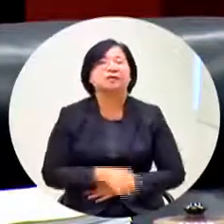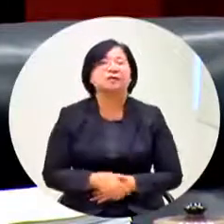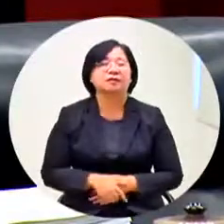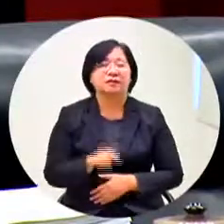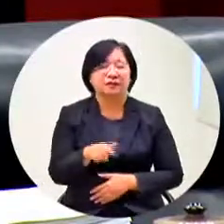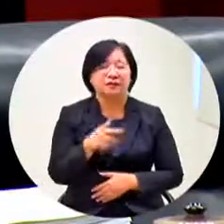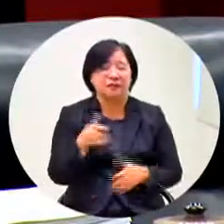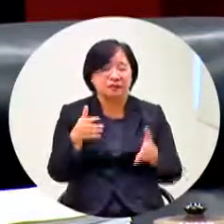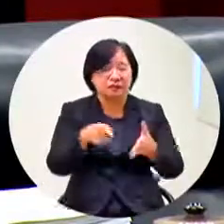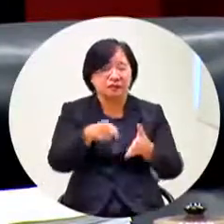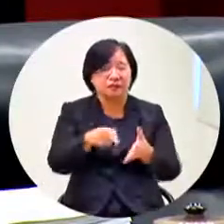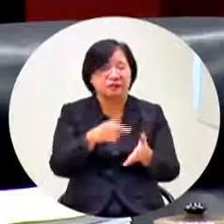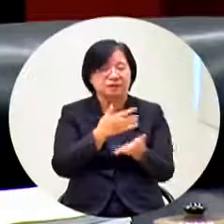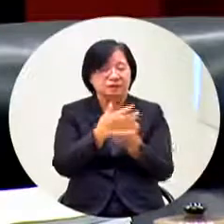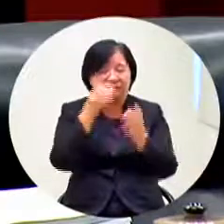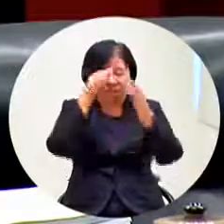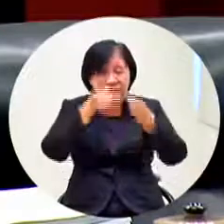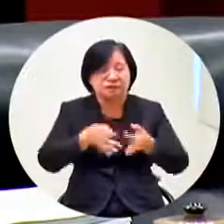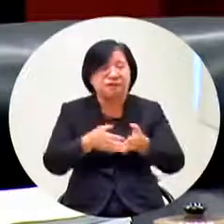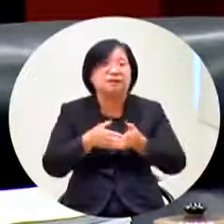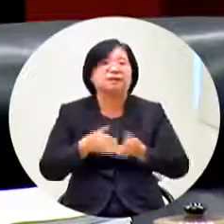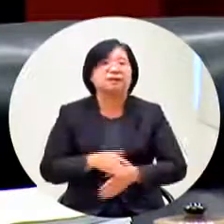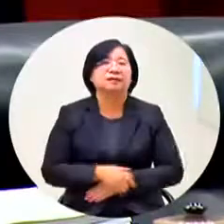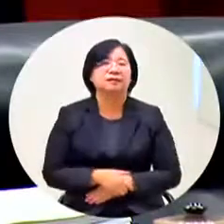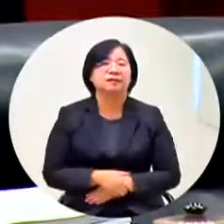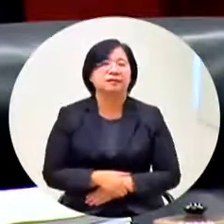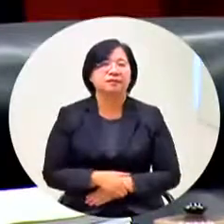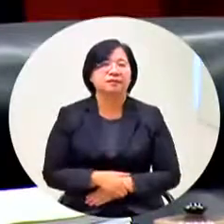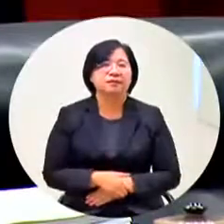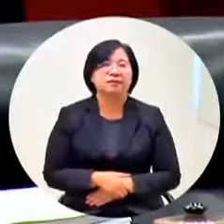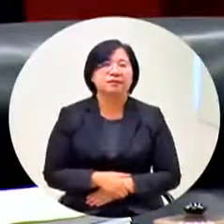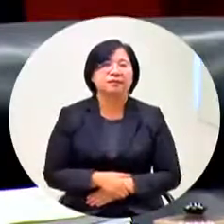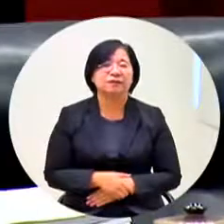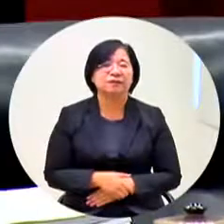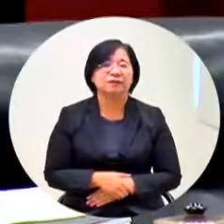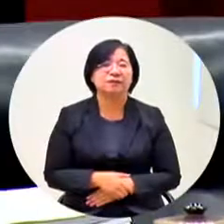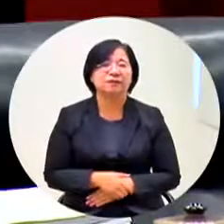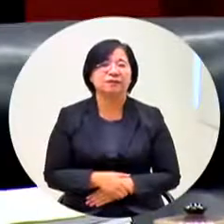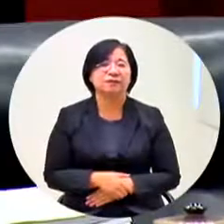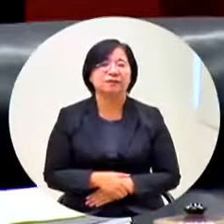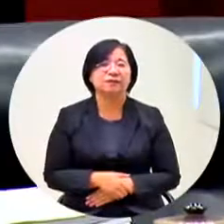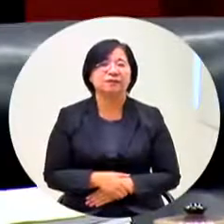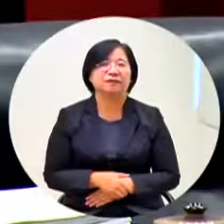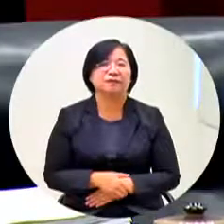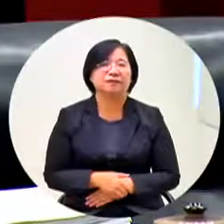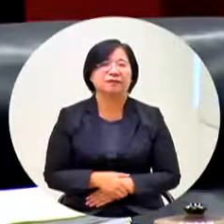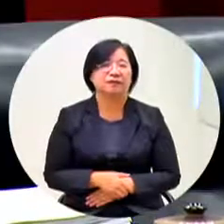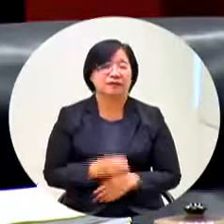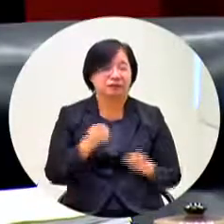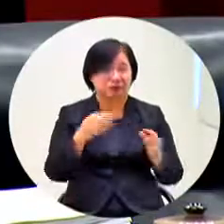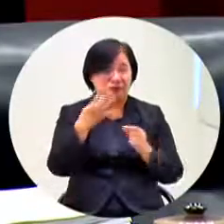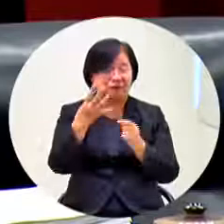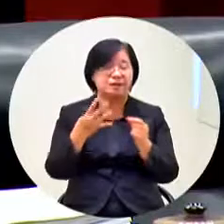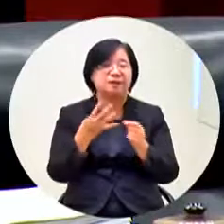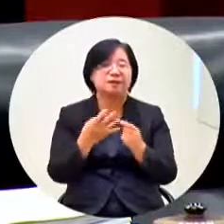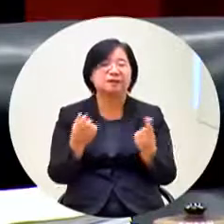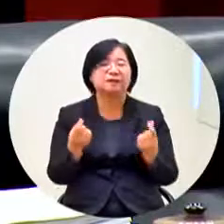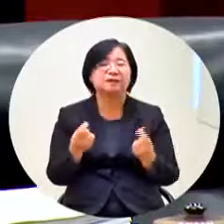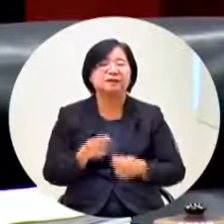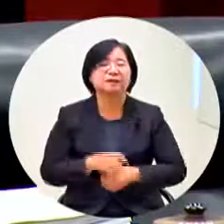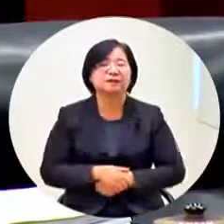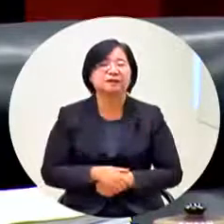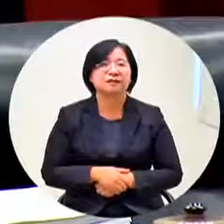检讨，好不好？好，那再过来也是我的104年了。事实上我真